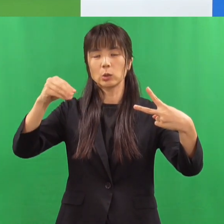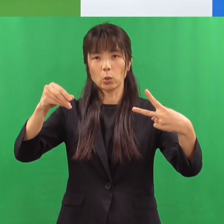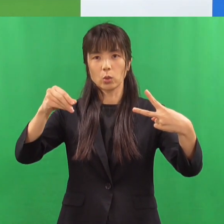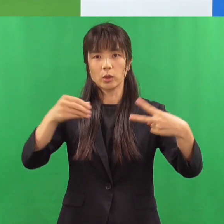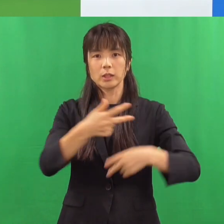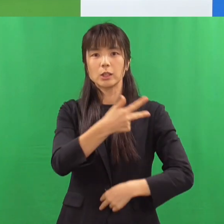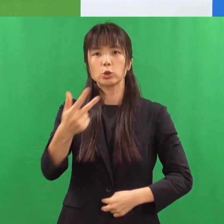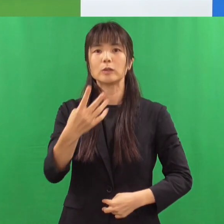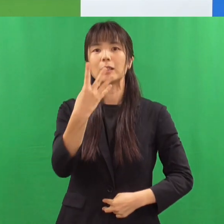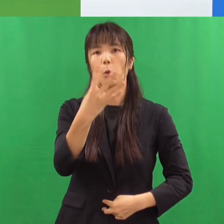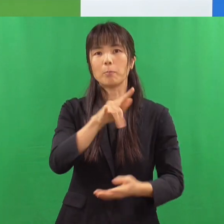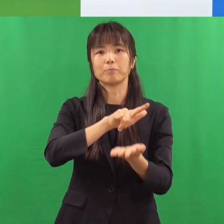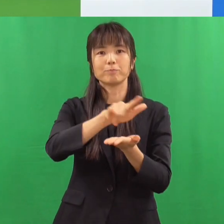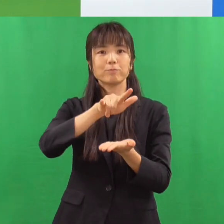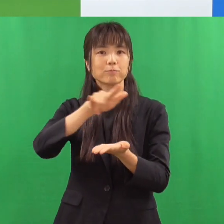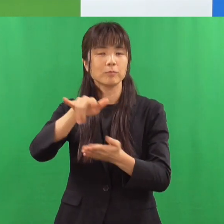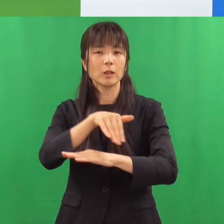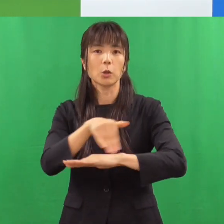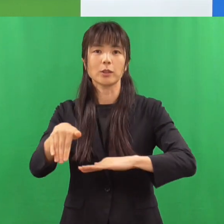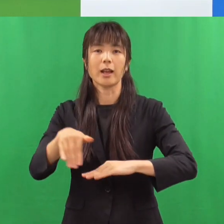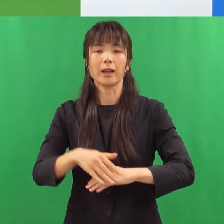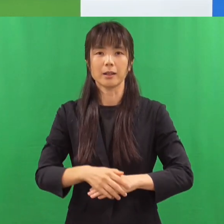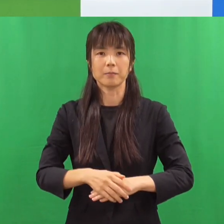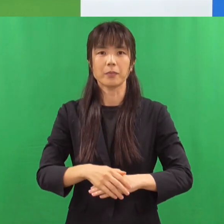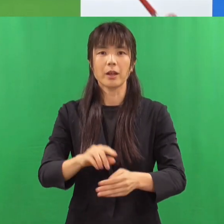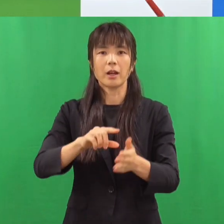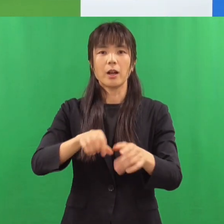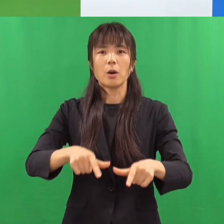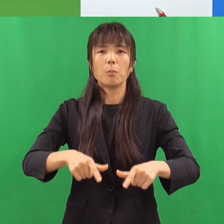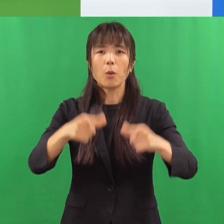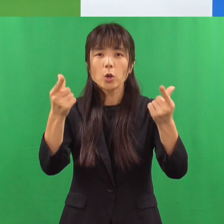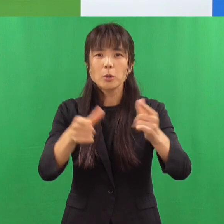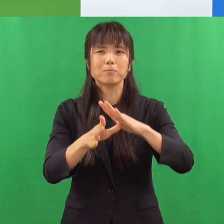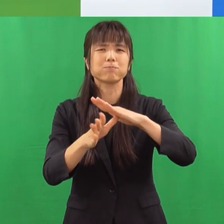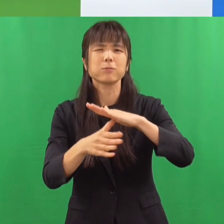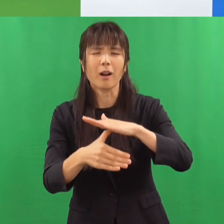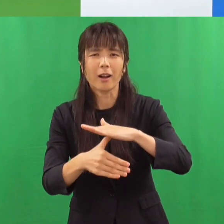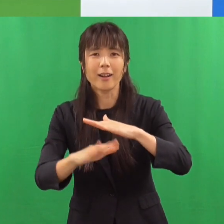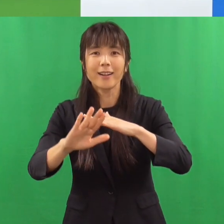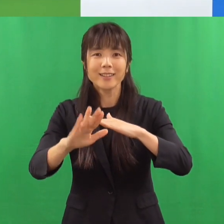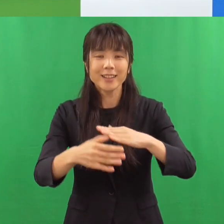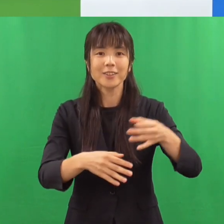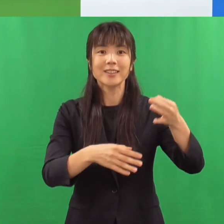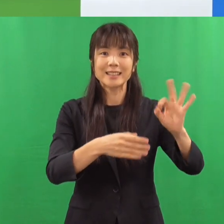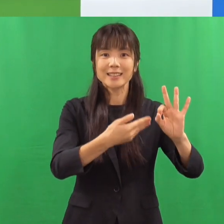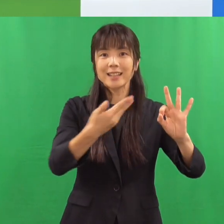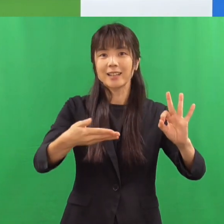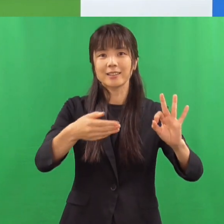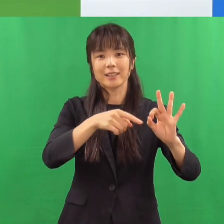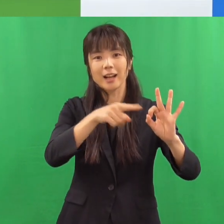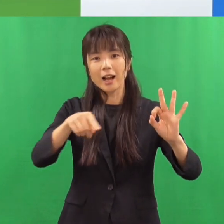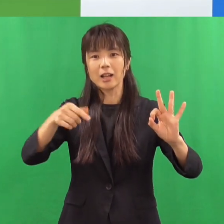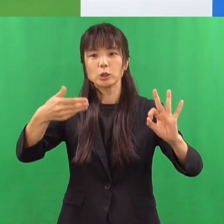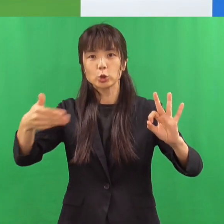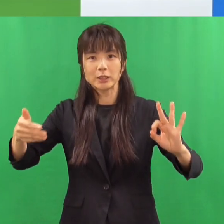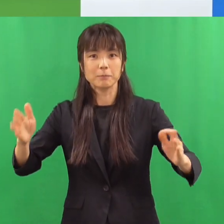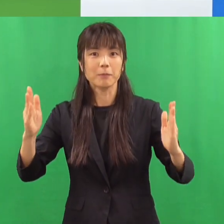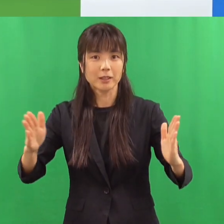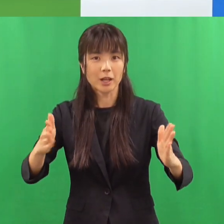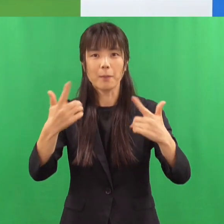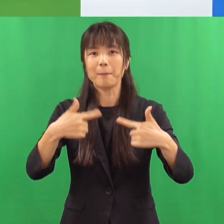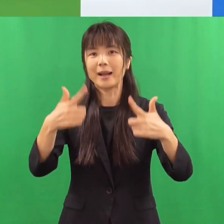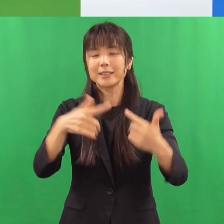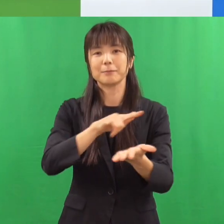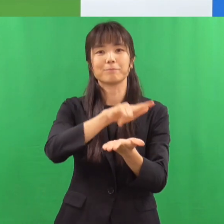便の運航予定となります。木曜日だけがちょっと空いちゃうんですけどね、木曜日以外は全部埋まるということになります。航空